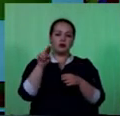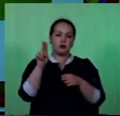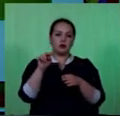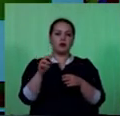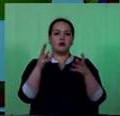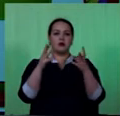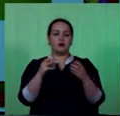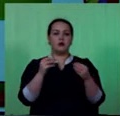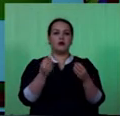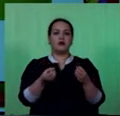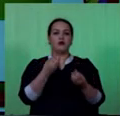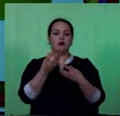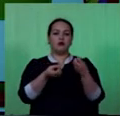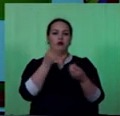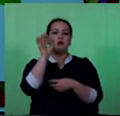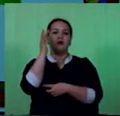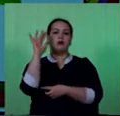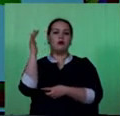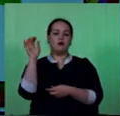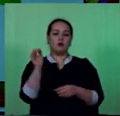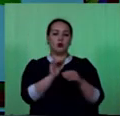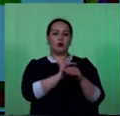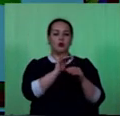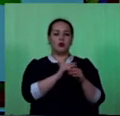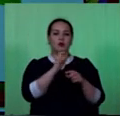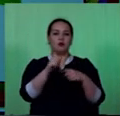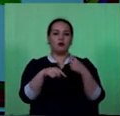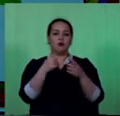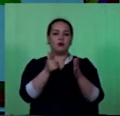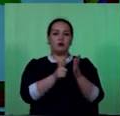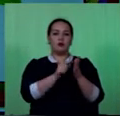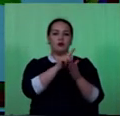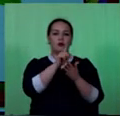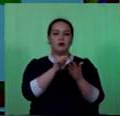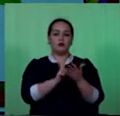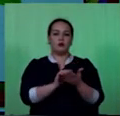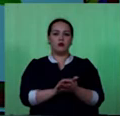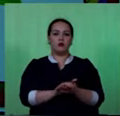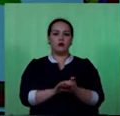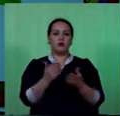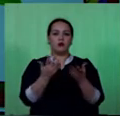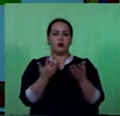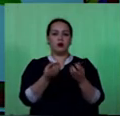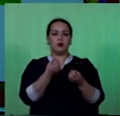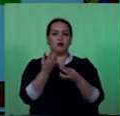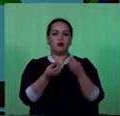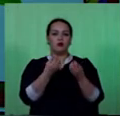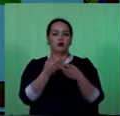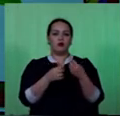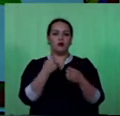цветения деревьев молодцы переходим к седьмому вопросу какие цветы